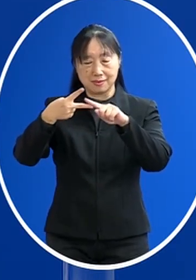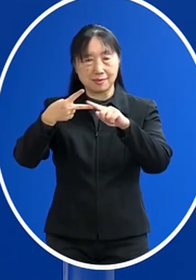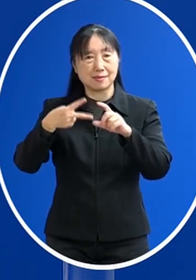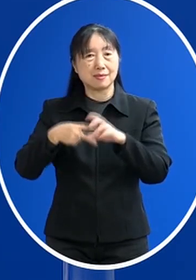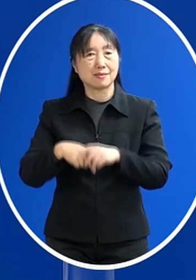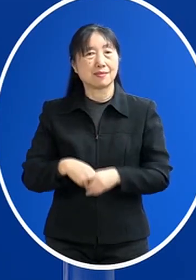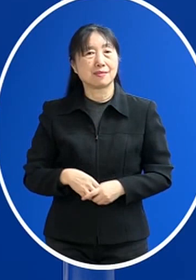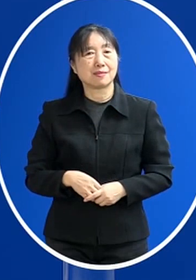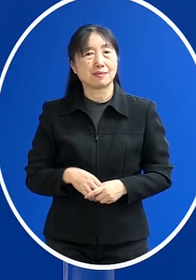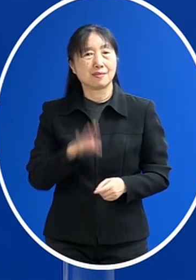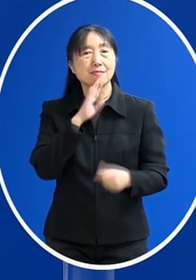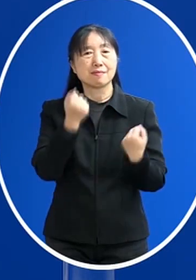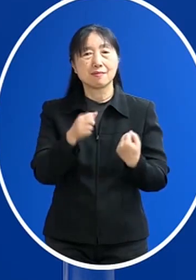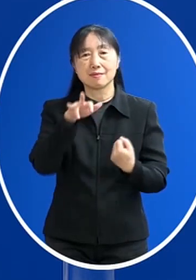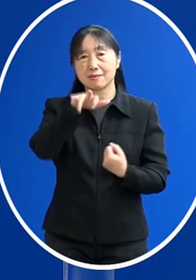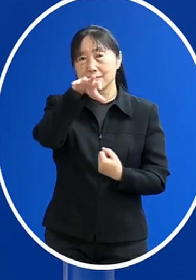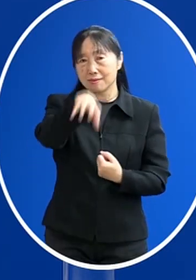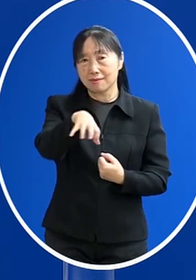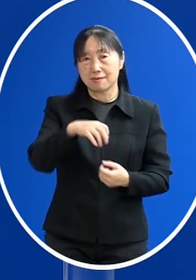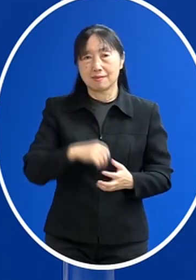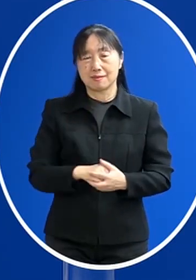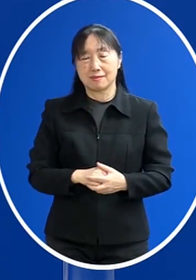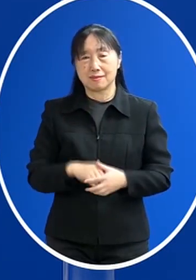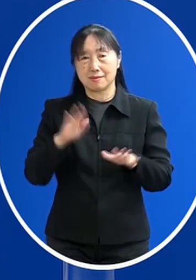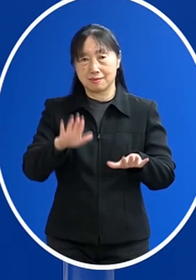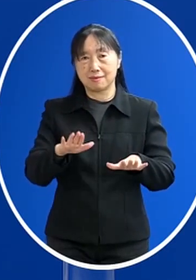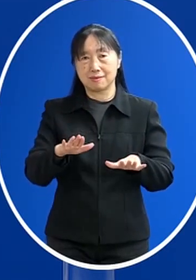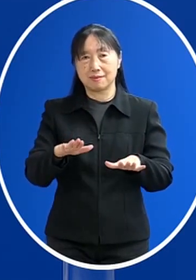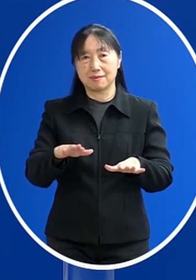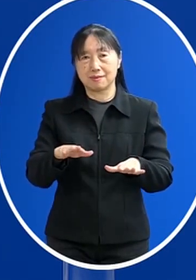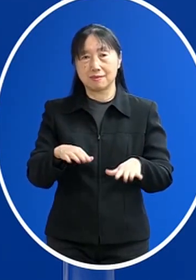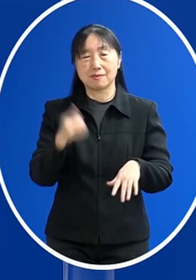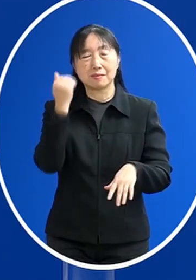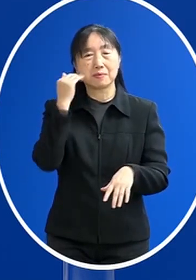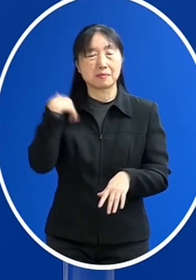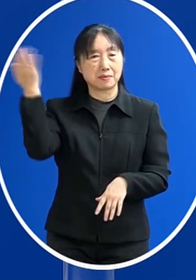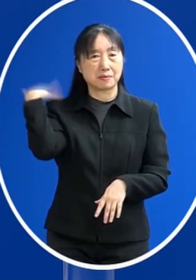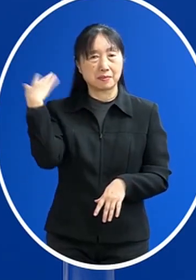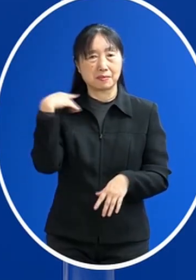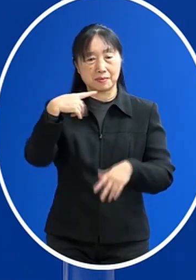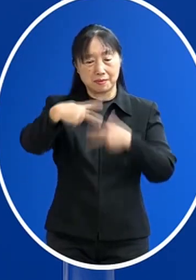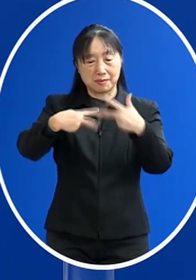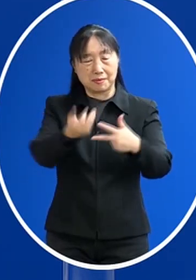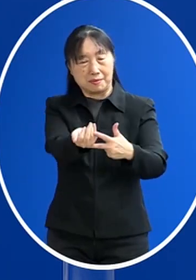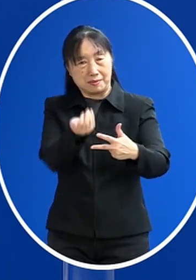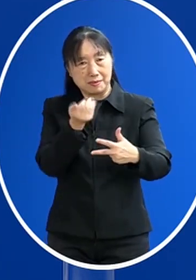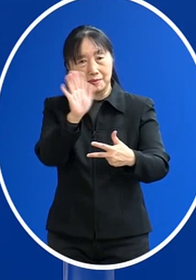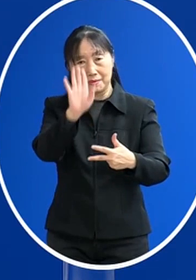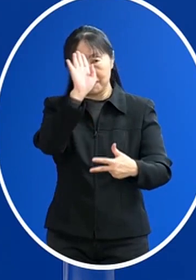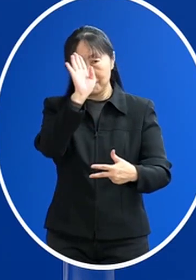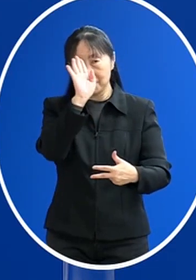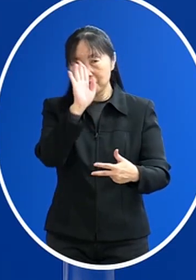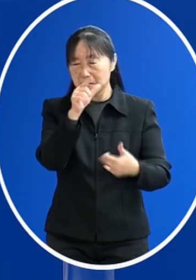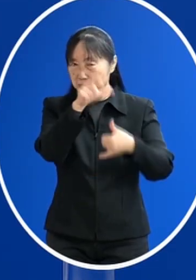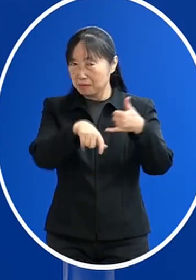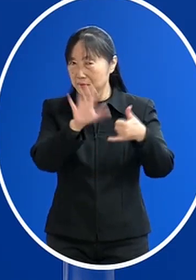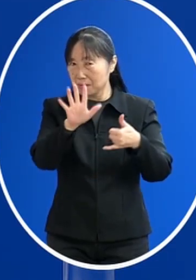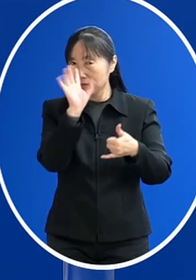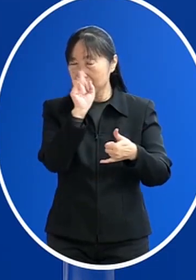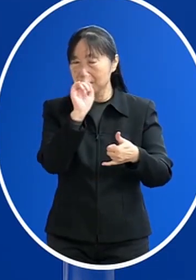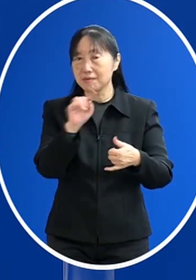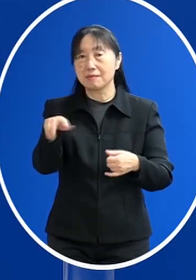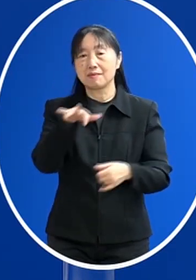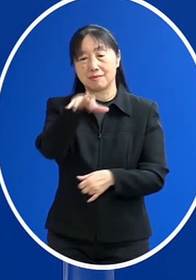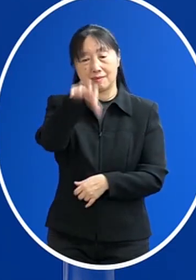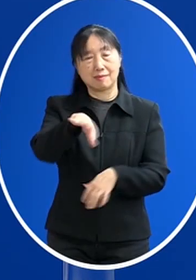为，在机场的时候，目前的政策是只要他过去14天有症状的话，那在机场这边